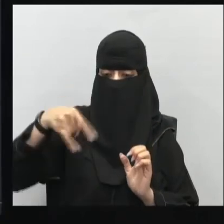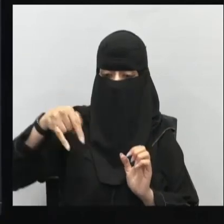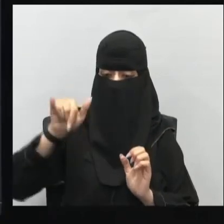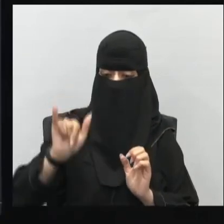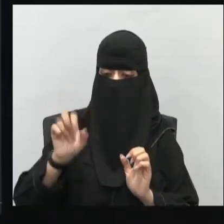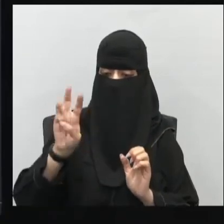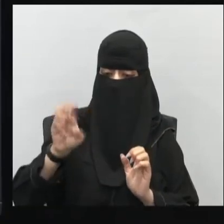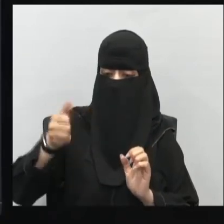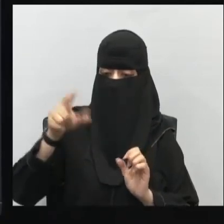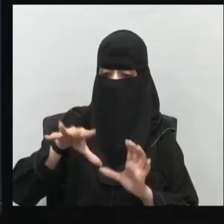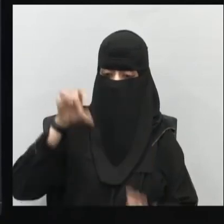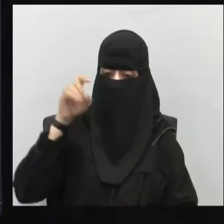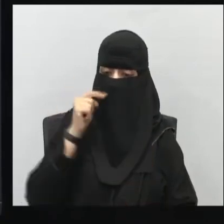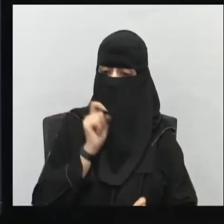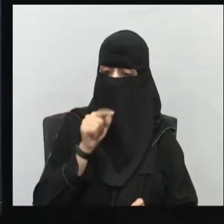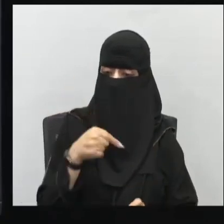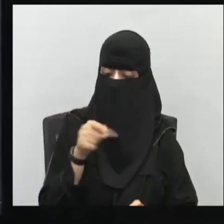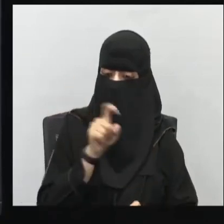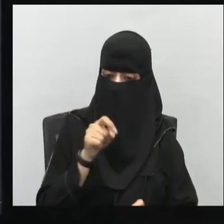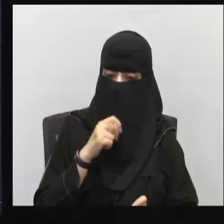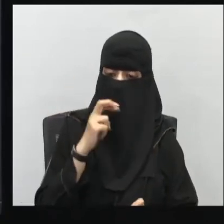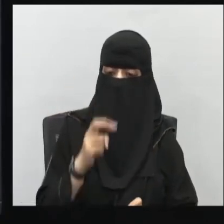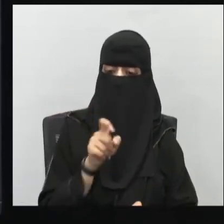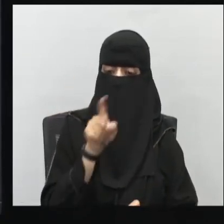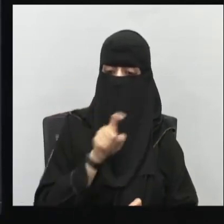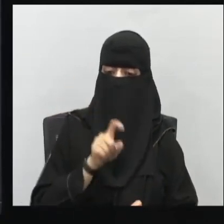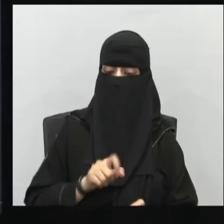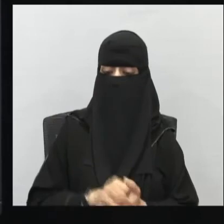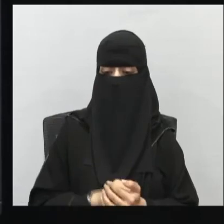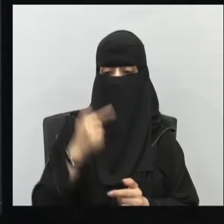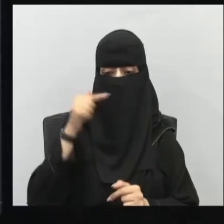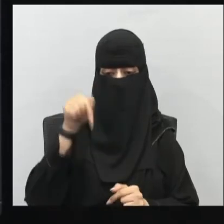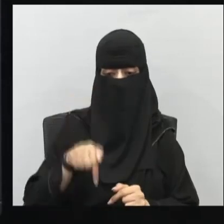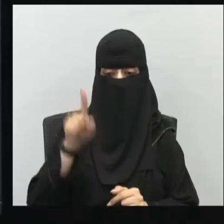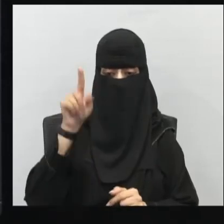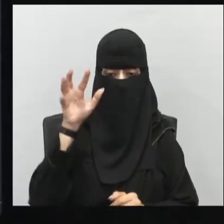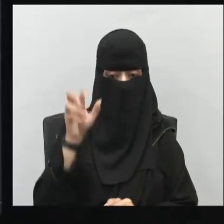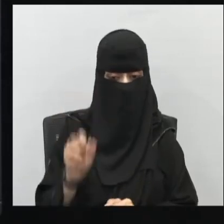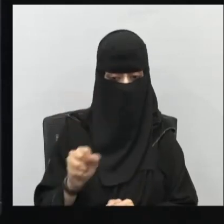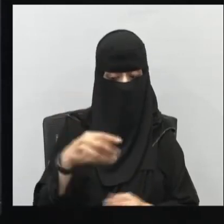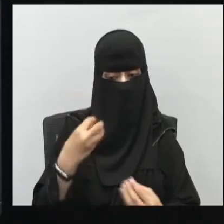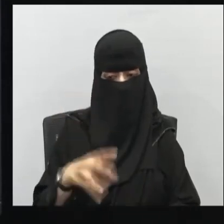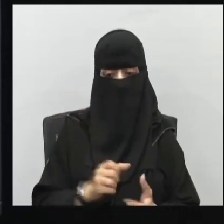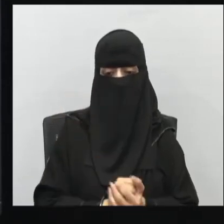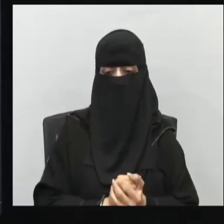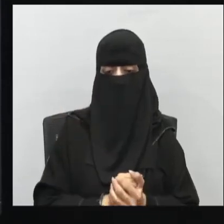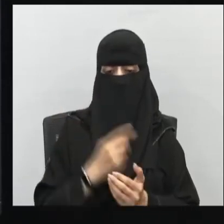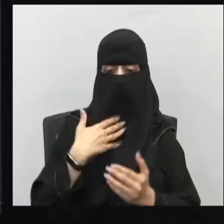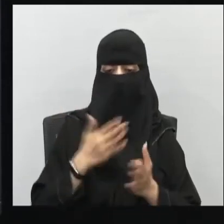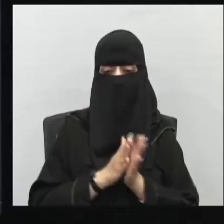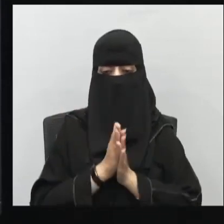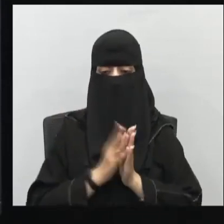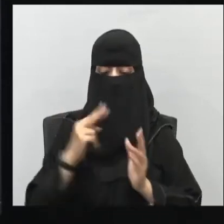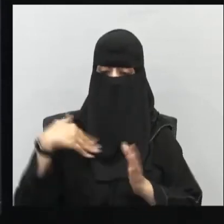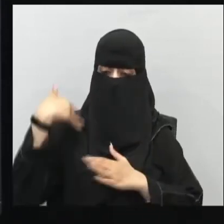منه ما هو مطلوب، أيضا قمنا بالإجابة على الأسئلة. إذن صغاري أستودعكم الله الذي لا تضيع ودائعه، وكل